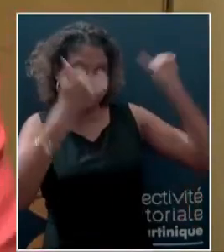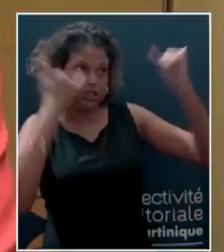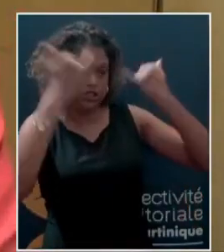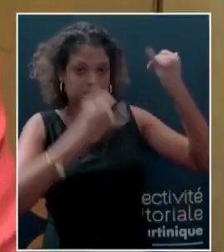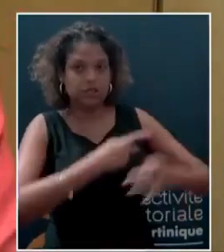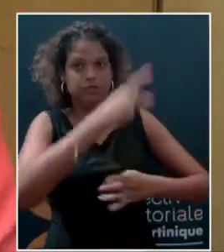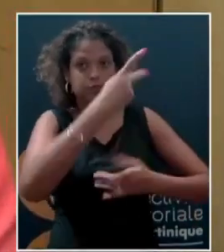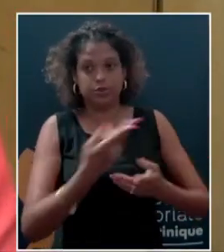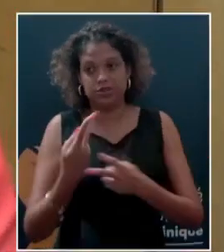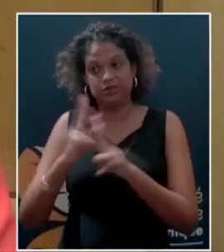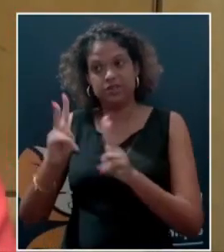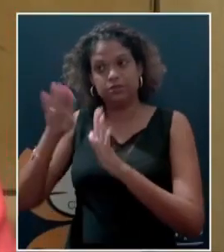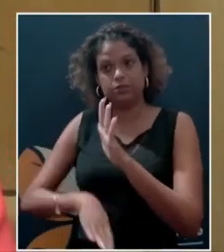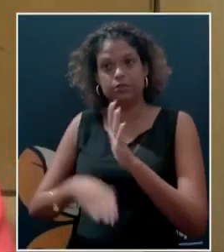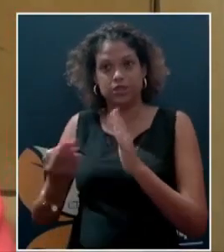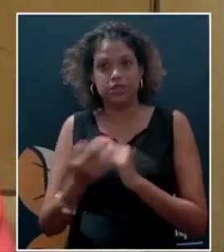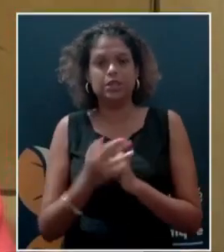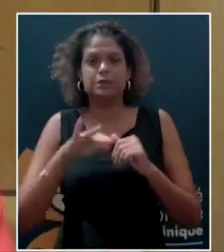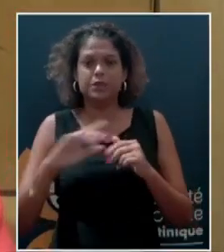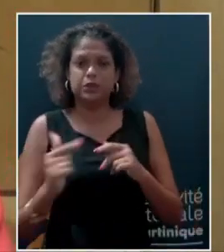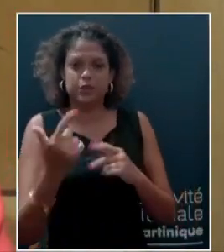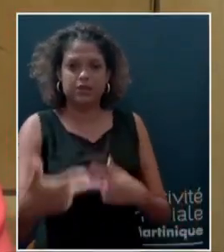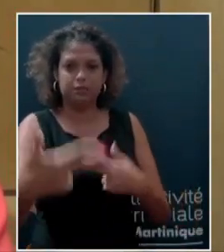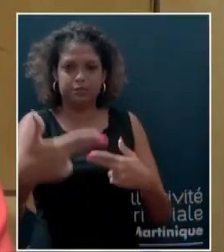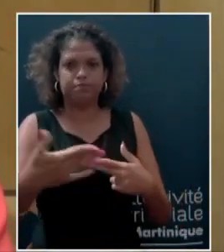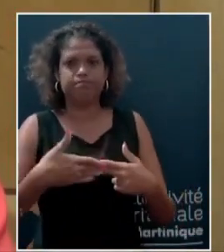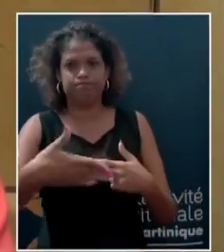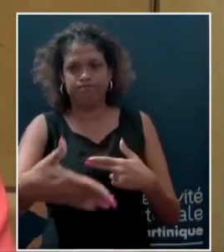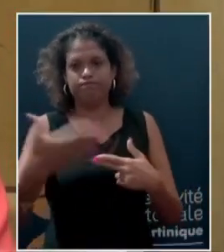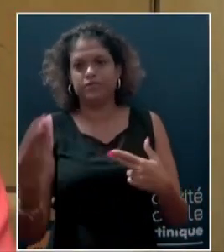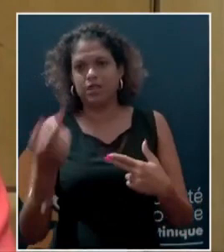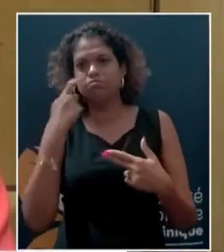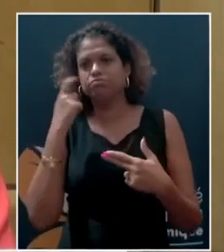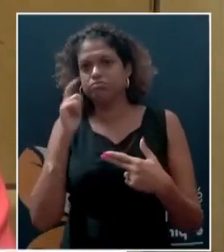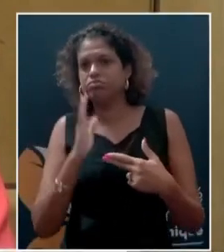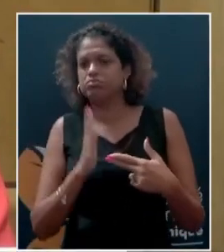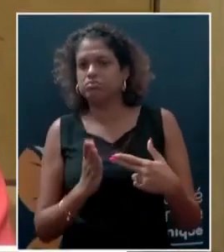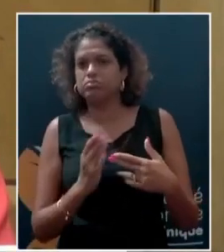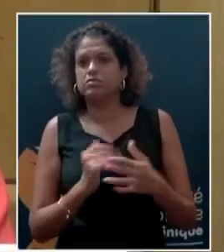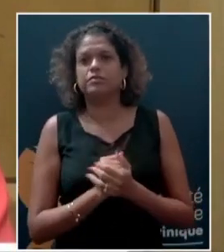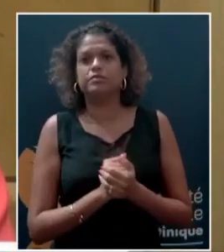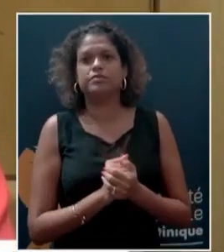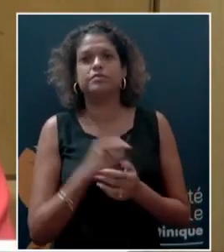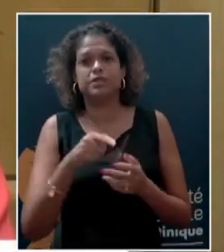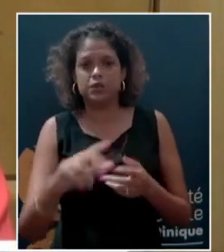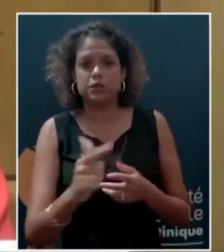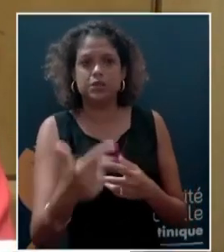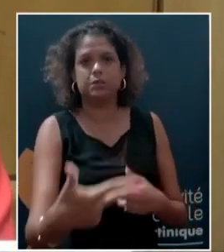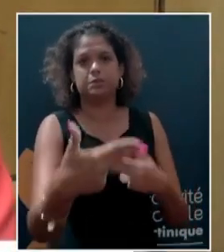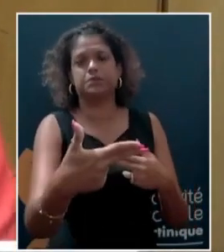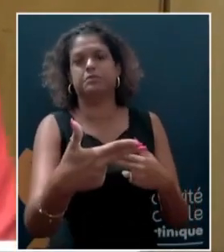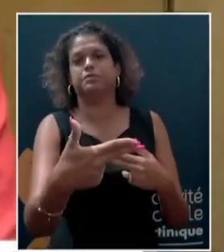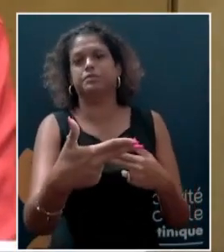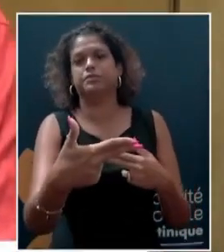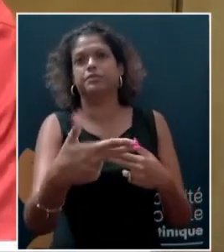que la ville. Mais c'est sur la seconde partie où nous avons émis quelques observations, puisque la deuxième partie, puisqu'on